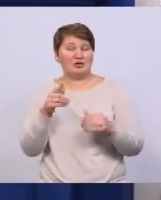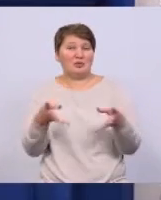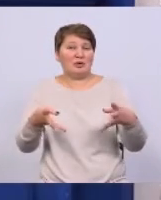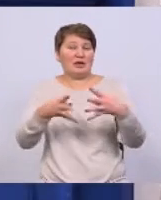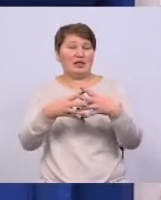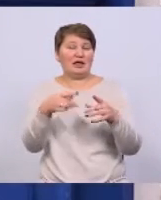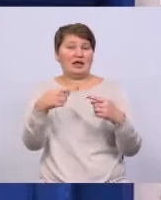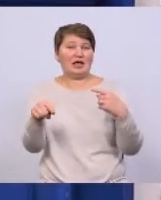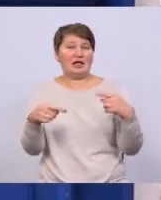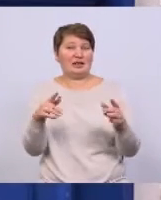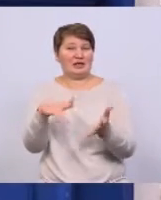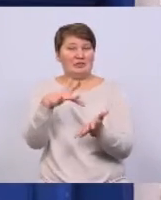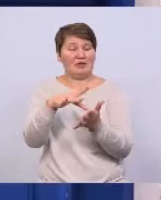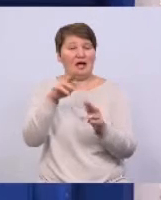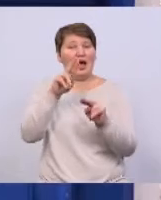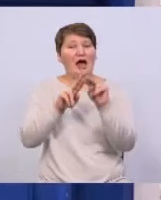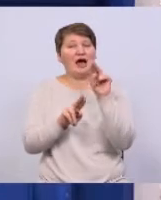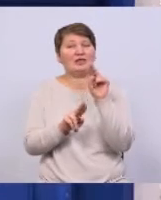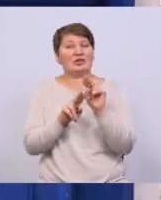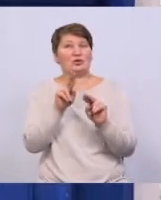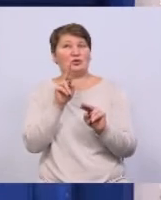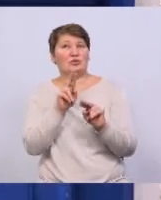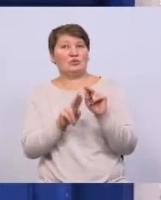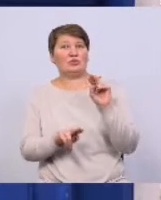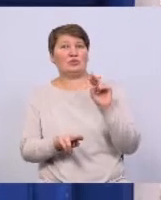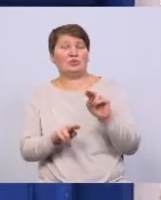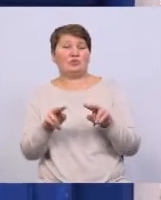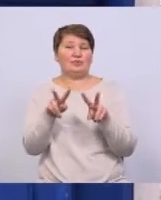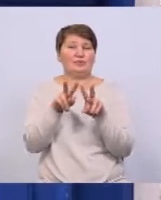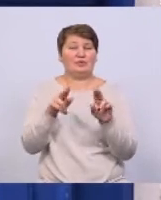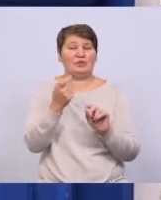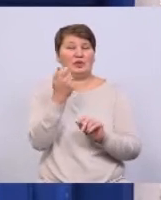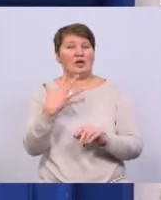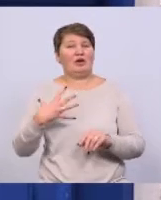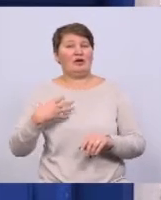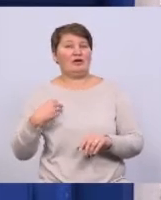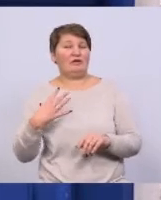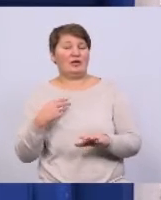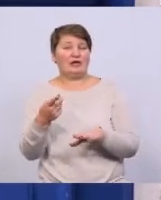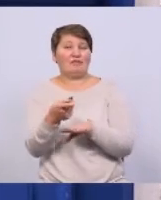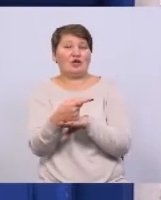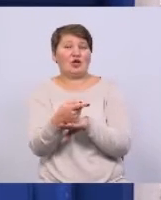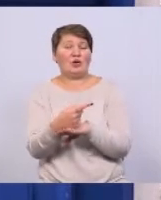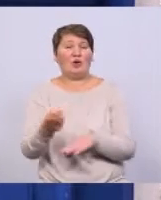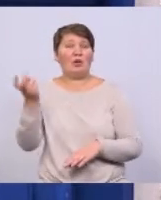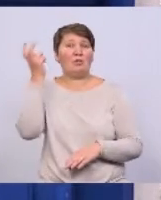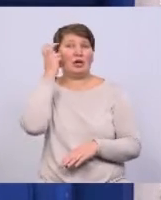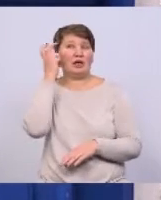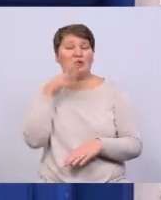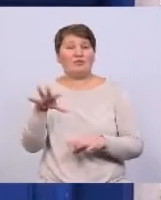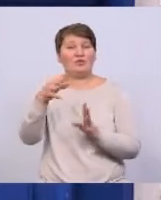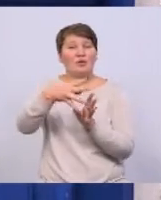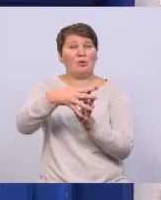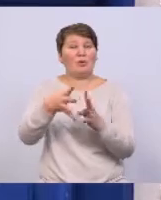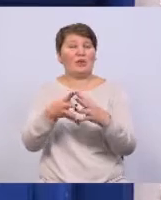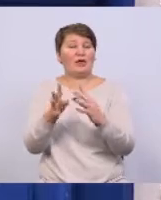міст. Тобто архітектура, знаєте, поєднує концепцію того самого і Львова, і навіть Тернополя, і Києва. Тут все так поєднується дуже